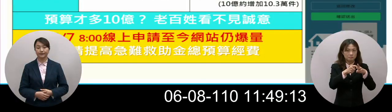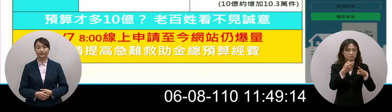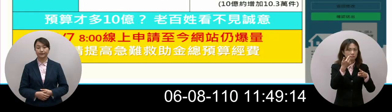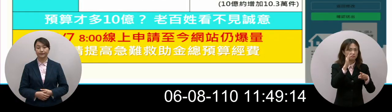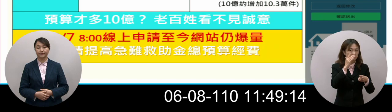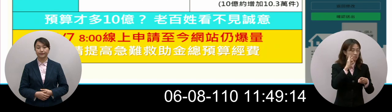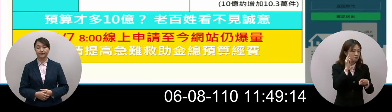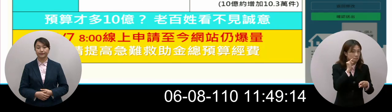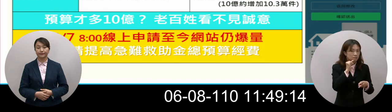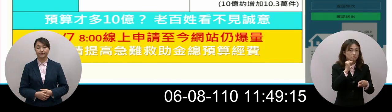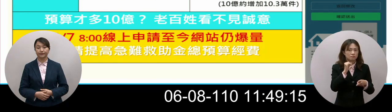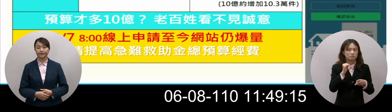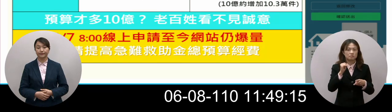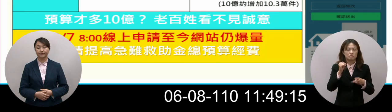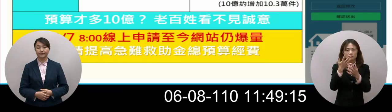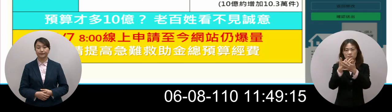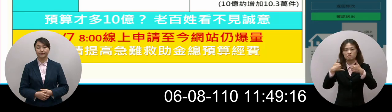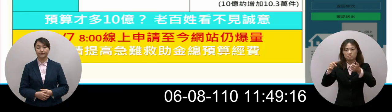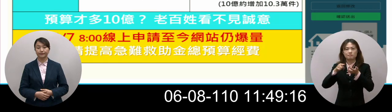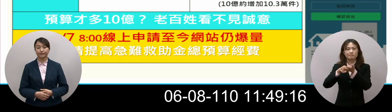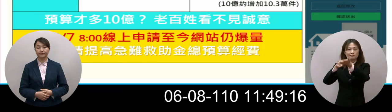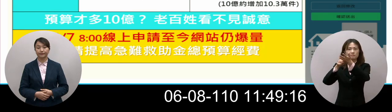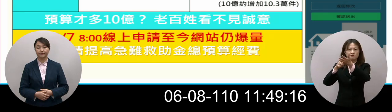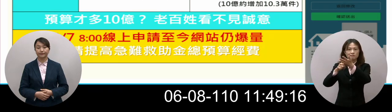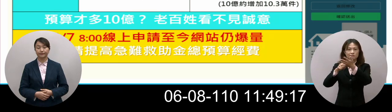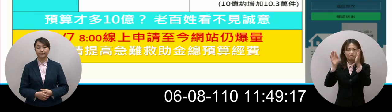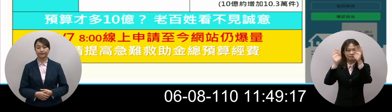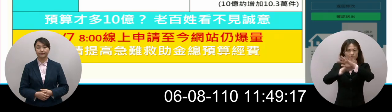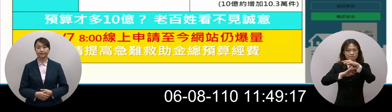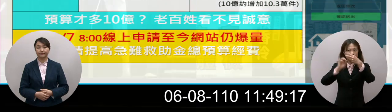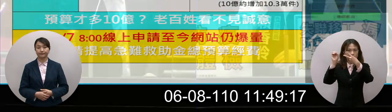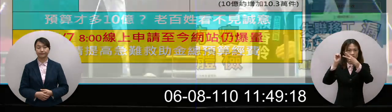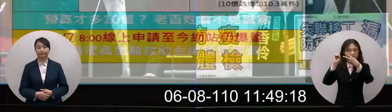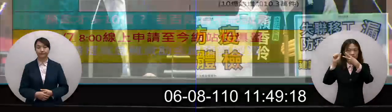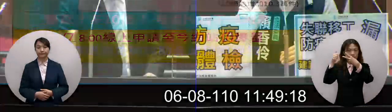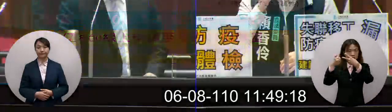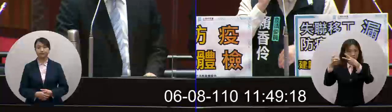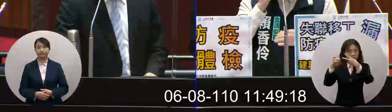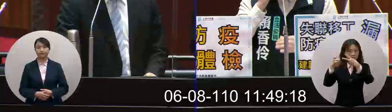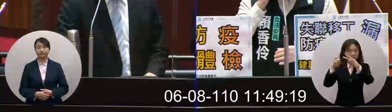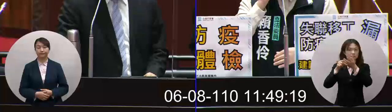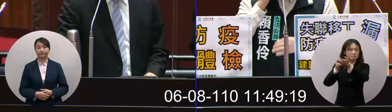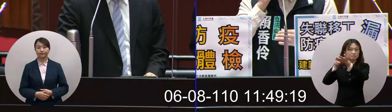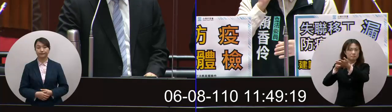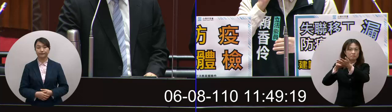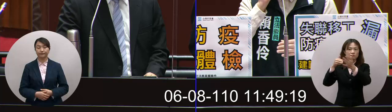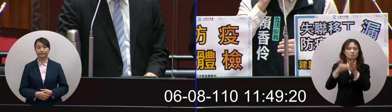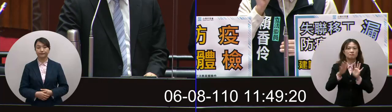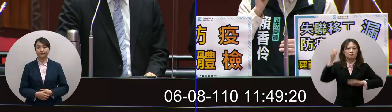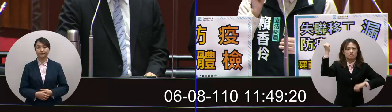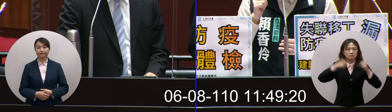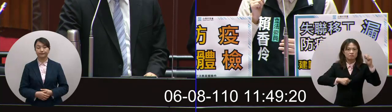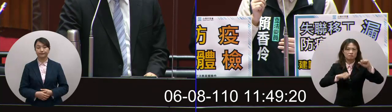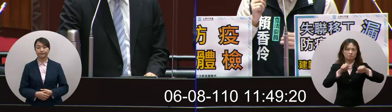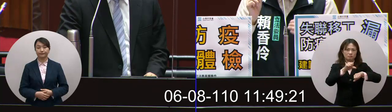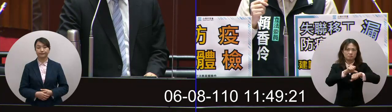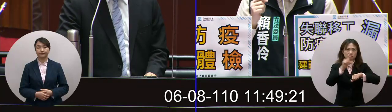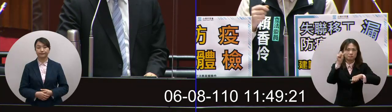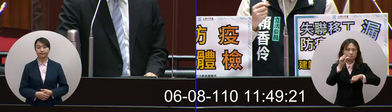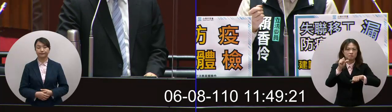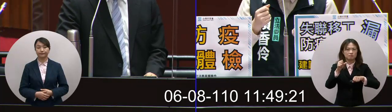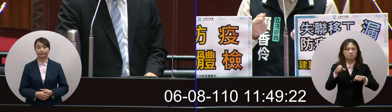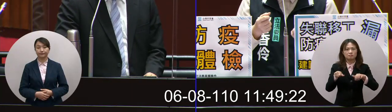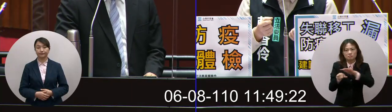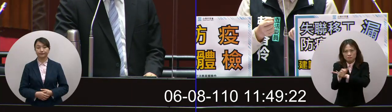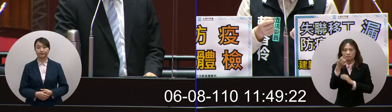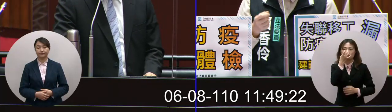上线，2:50上线，到早上5点呢还是进不去哦。所以这个速度跟这样的一个上线的做法，是不是